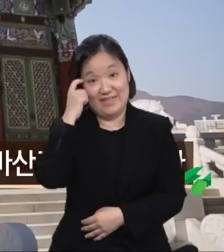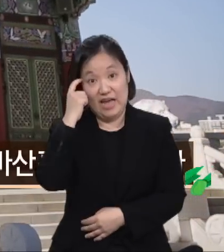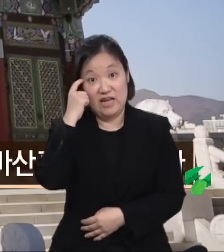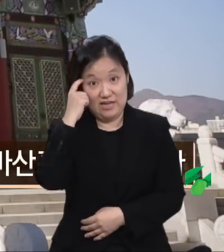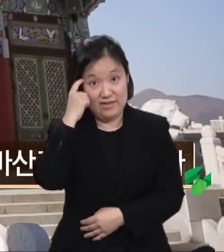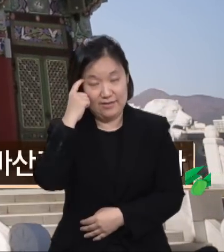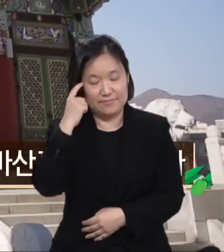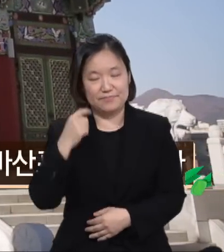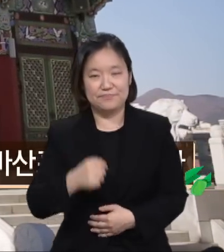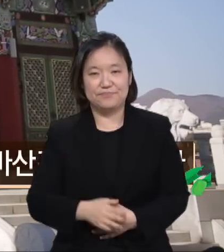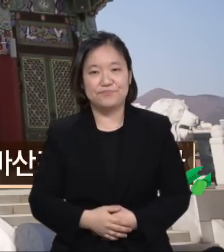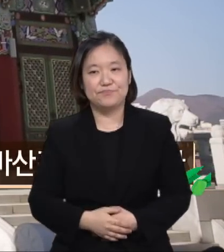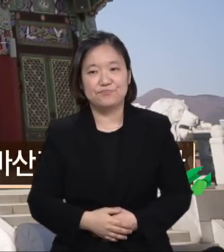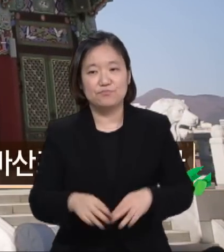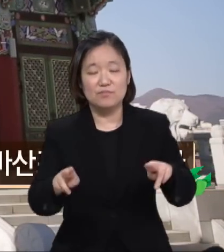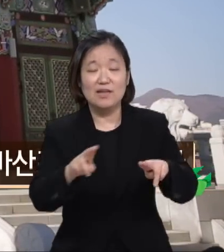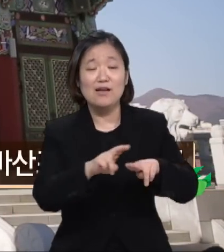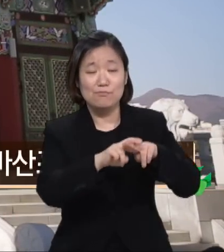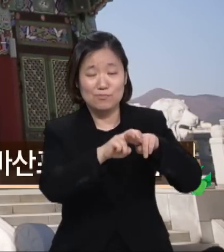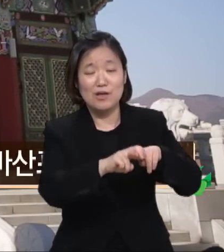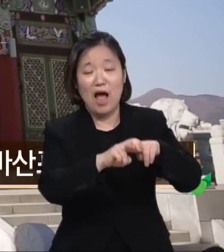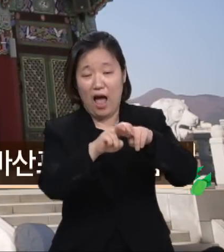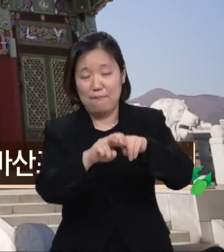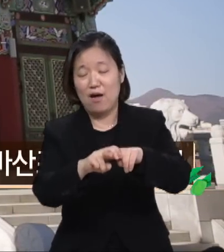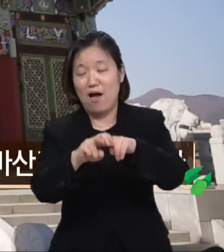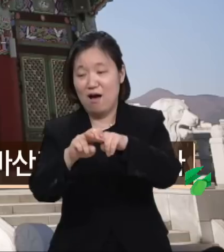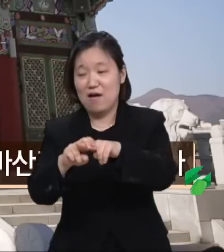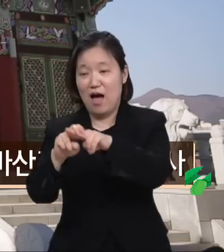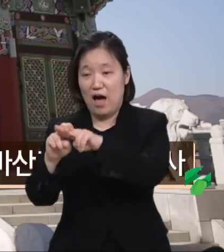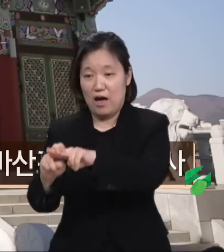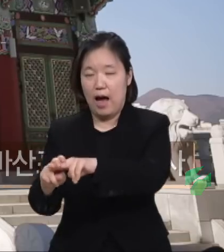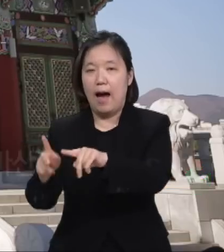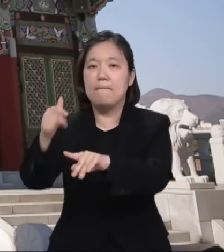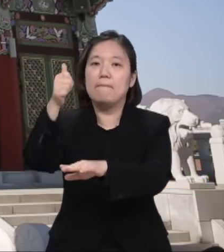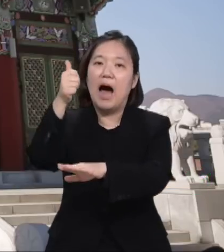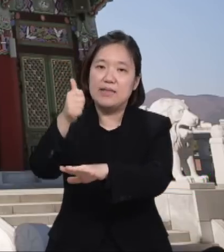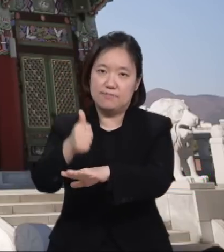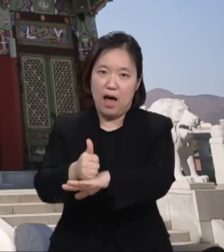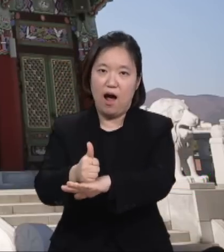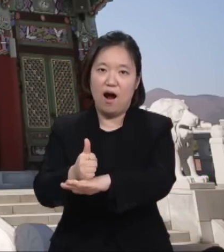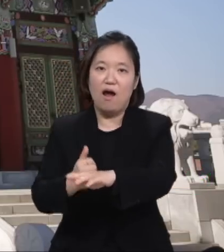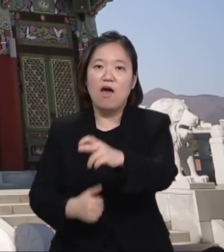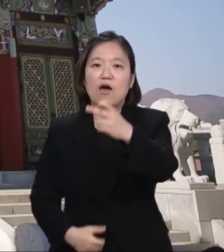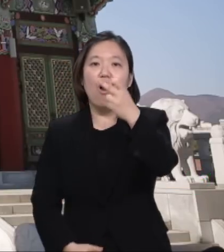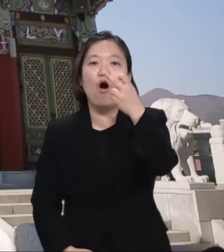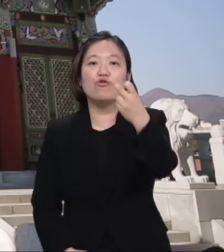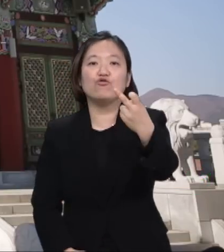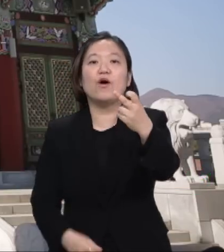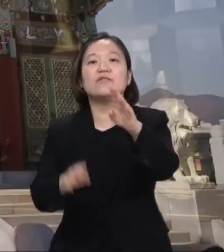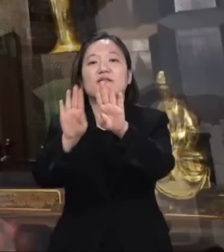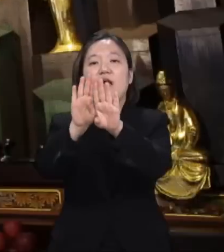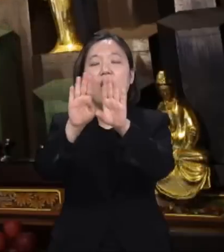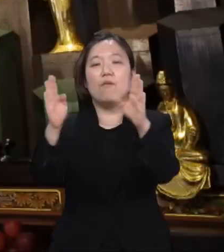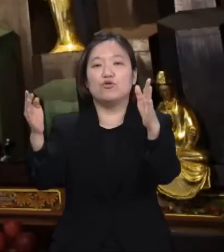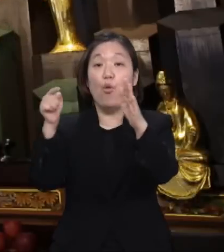감아 타고 가고 가고 가서 멸 두 번째 대문이자 통과하게 됩니다 그리고